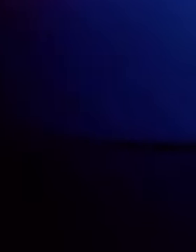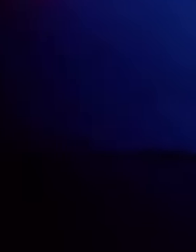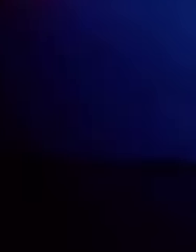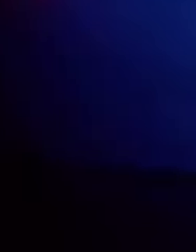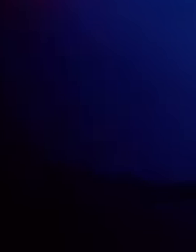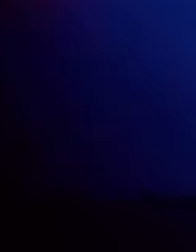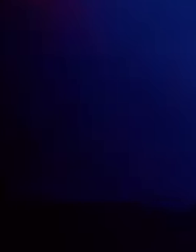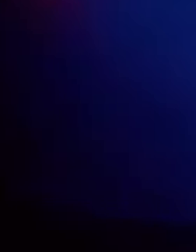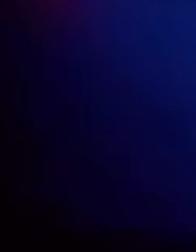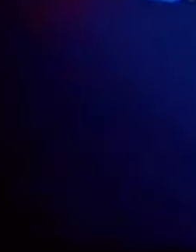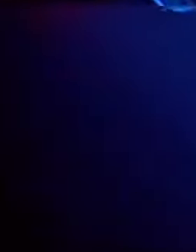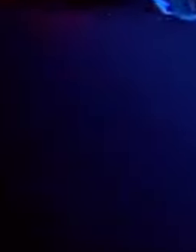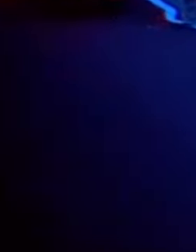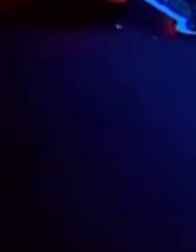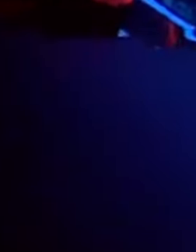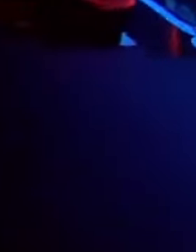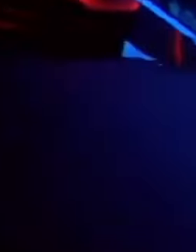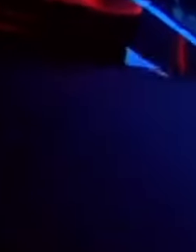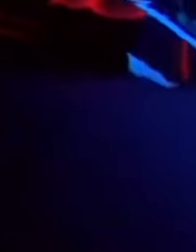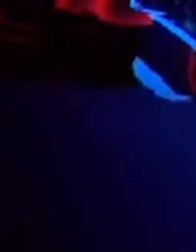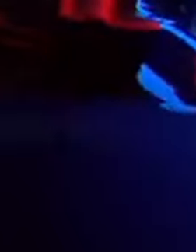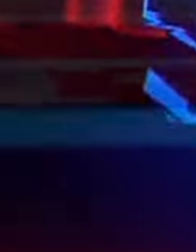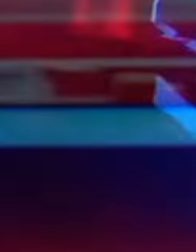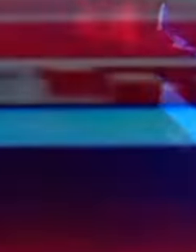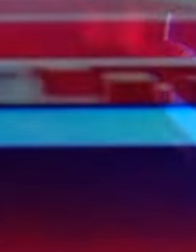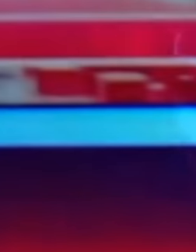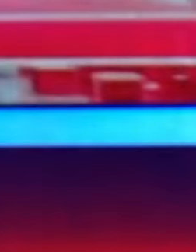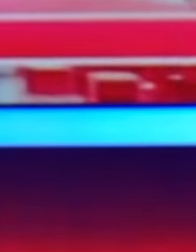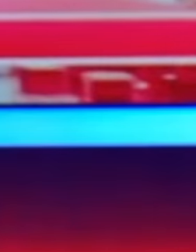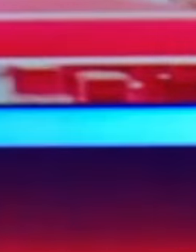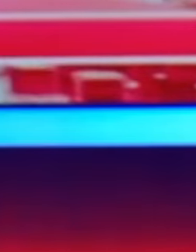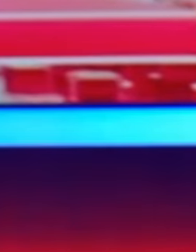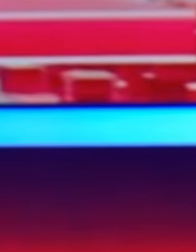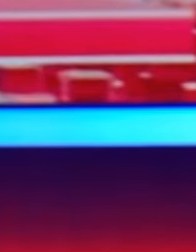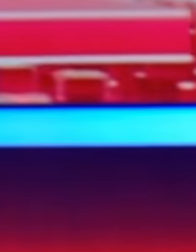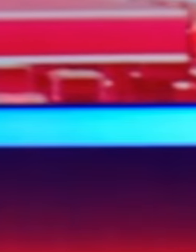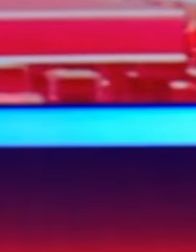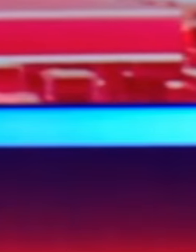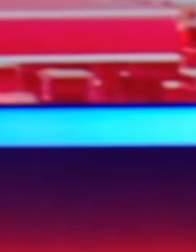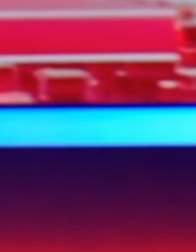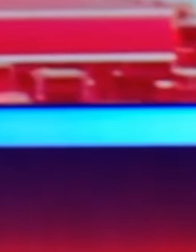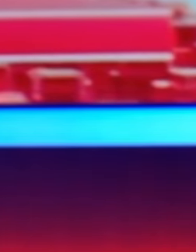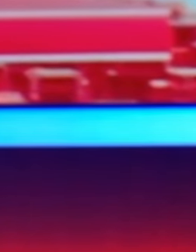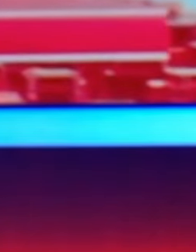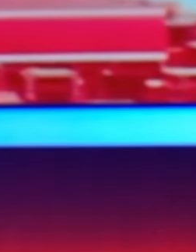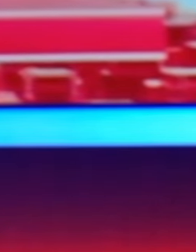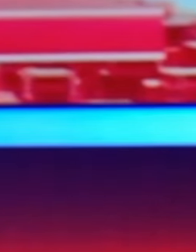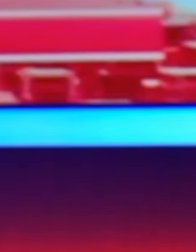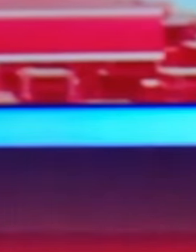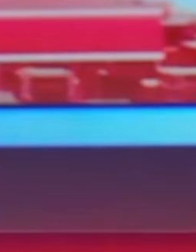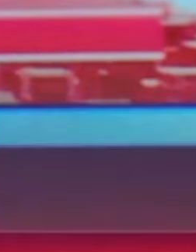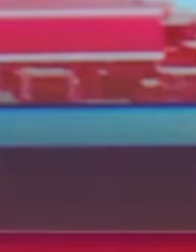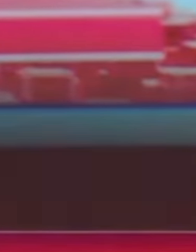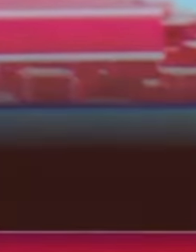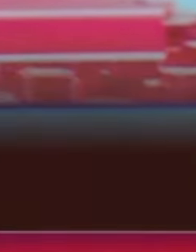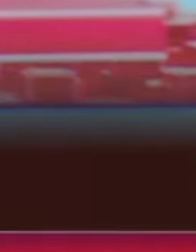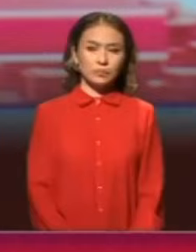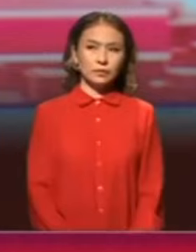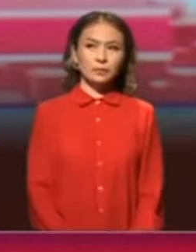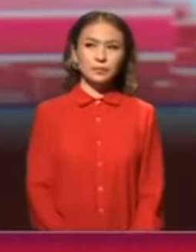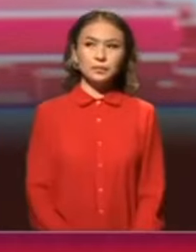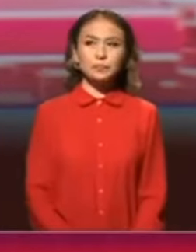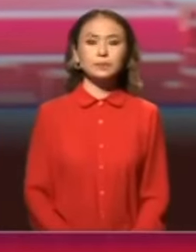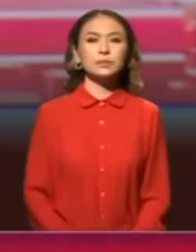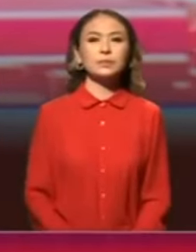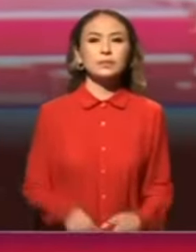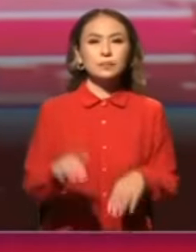Ұлттық арнада ашық алаң, студияда Ерғанат Көпжасар. Қымбат спикерлер, студиямызға